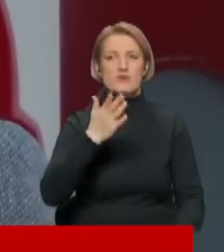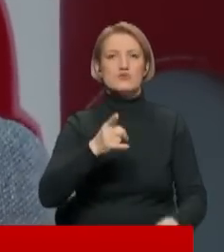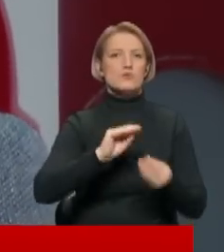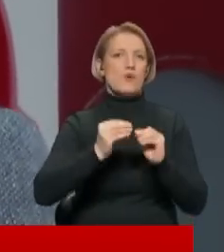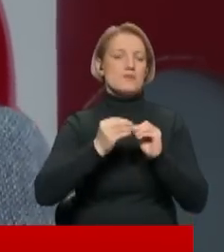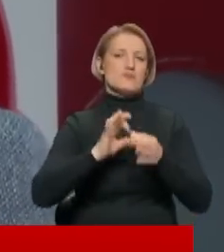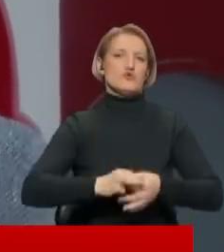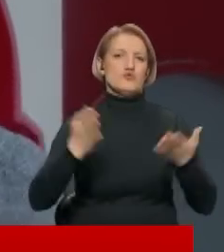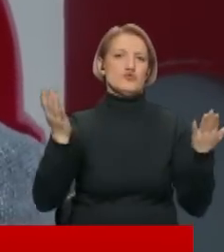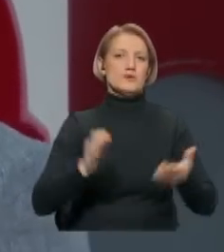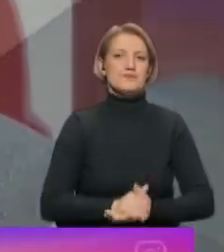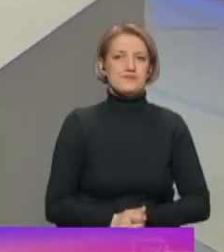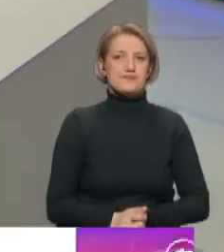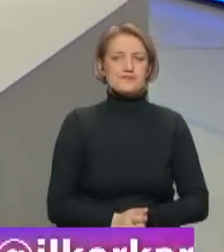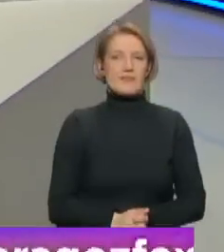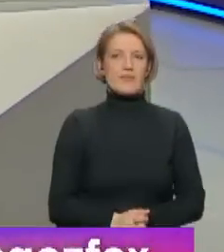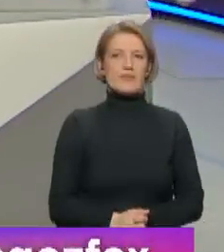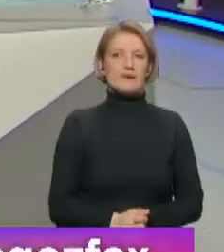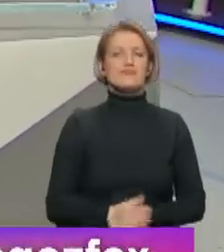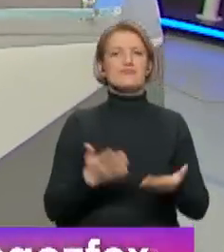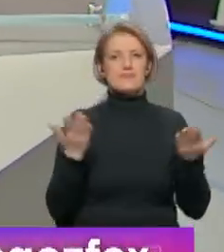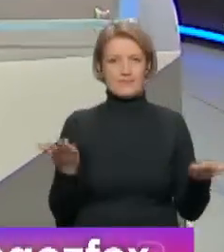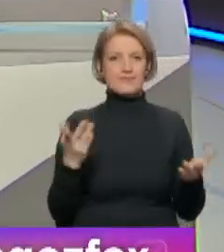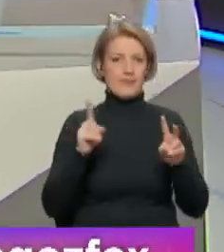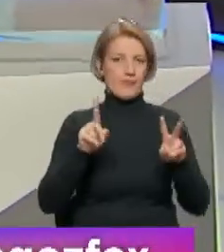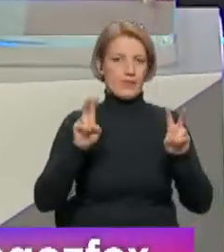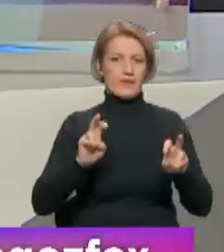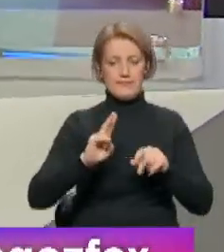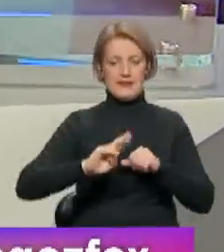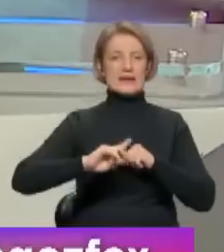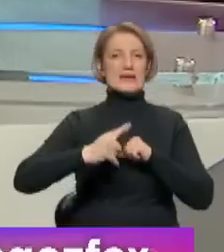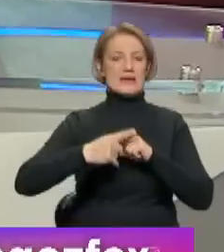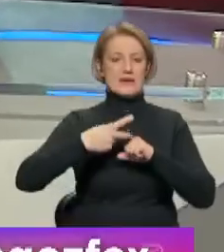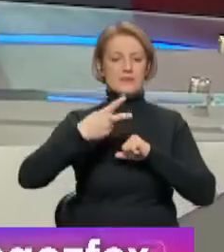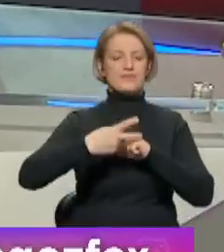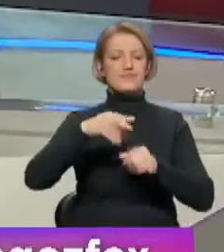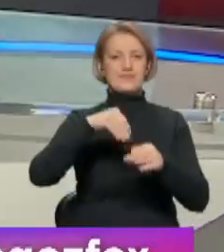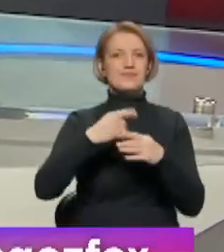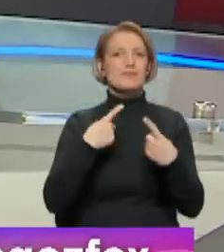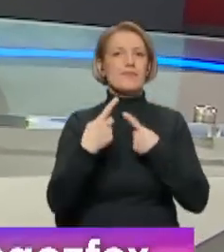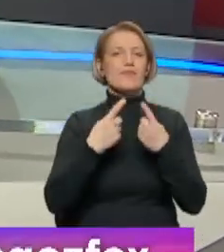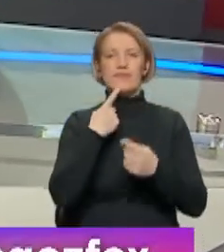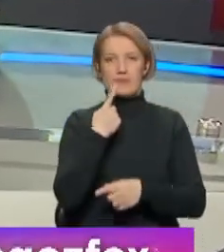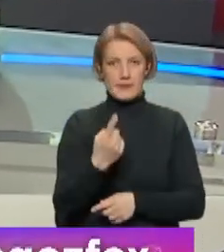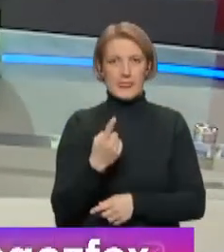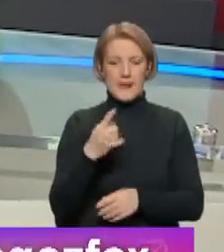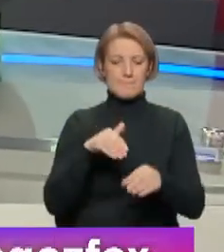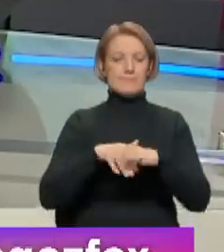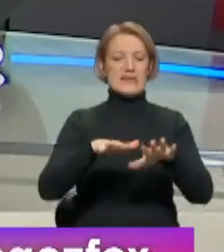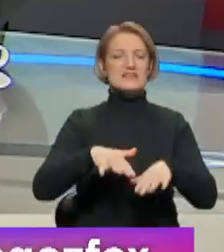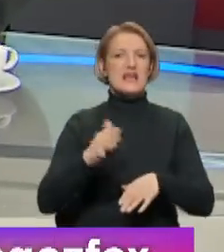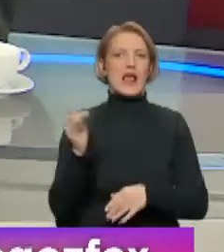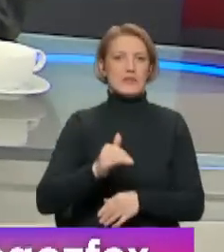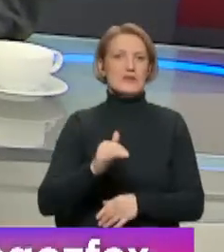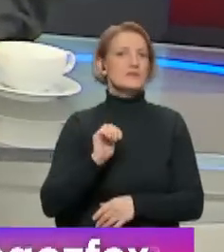mesele Kökten çözüyorsun Tabii bu konu bir iki hafta içinde konuşulacak denilirken meclise